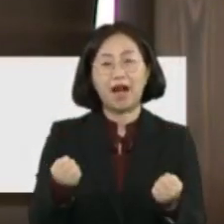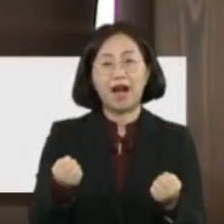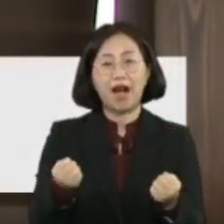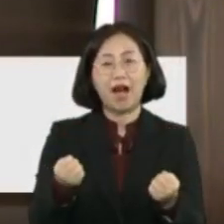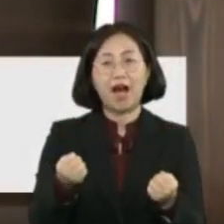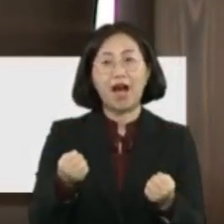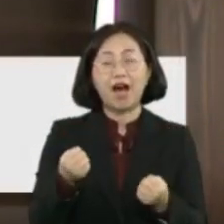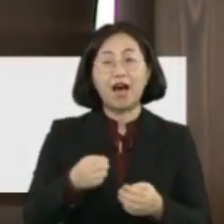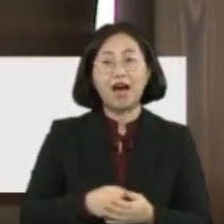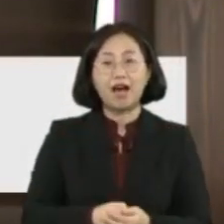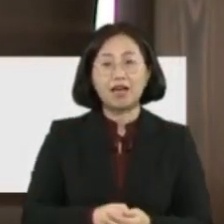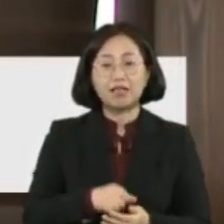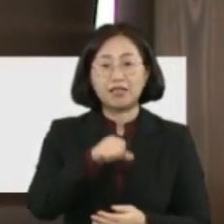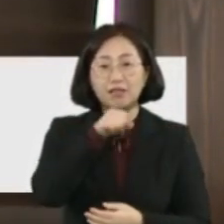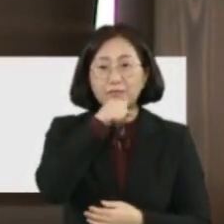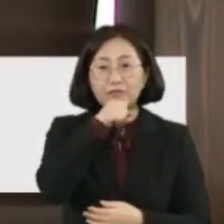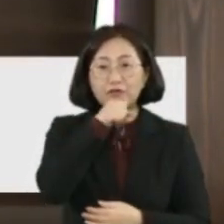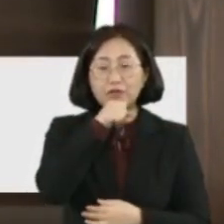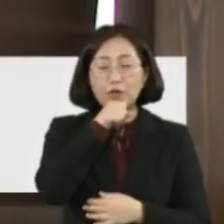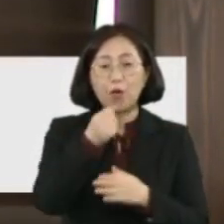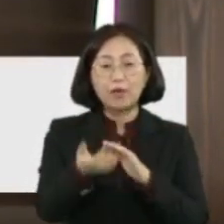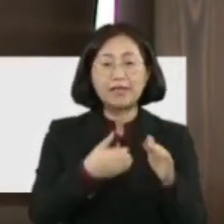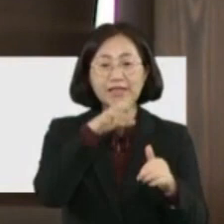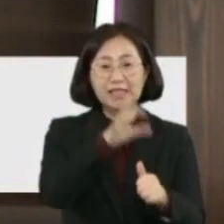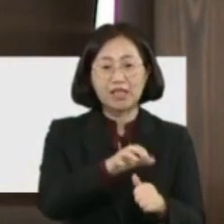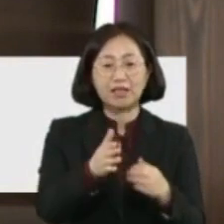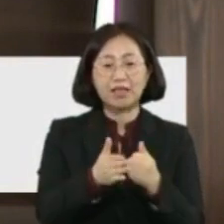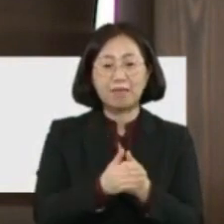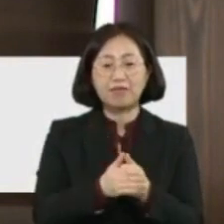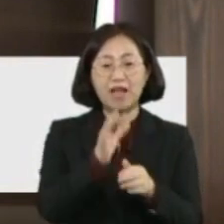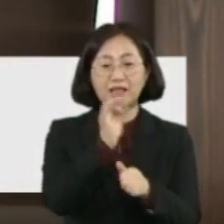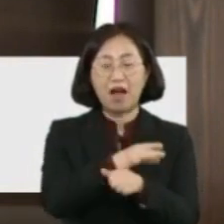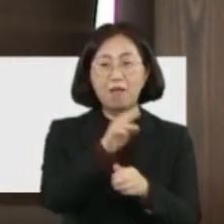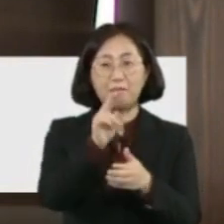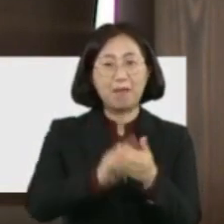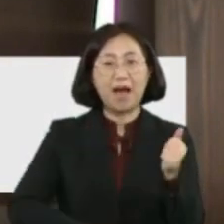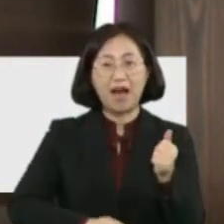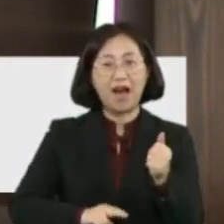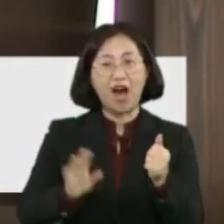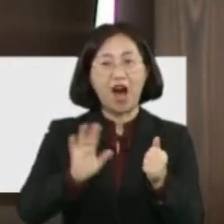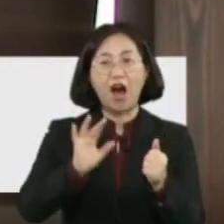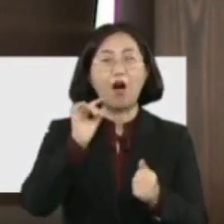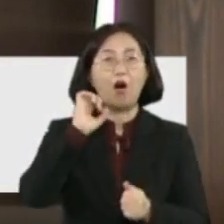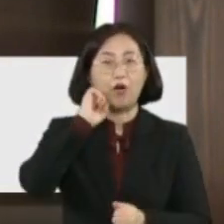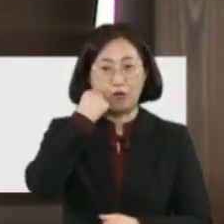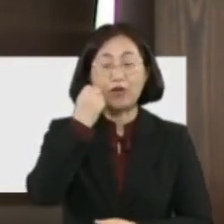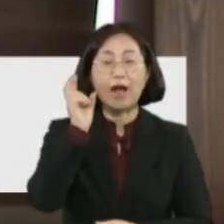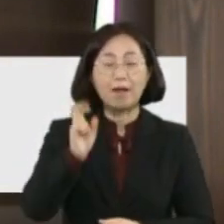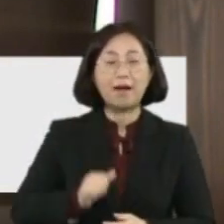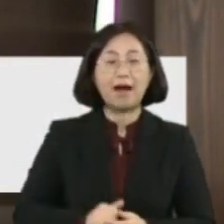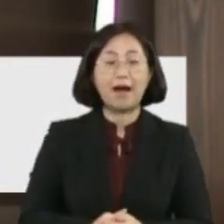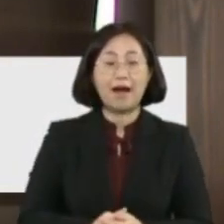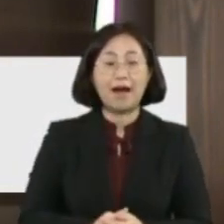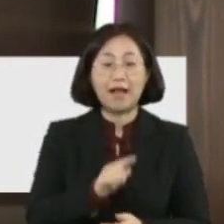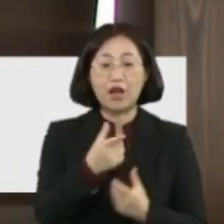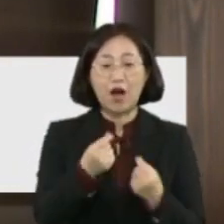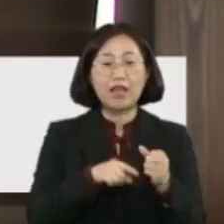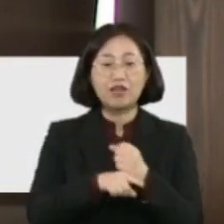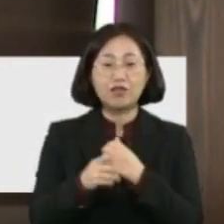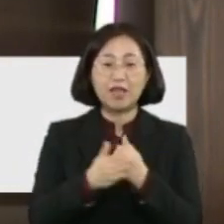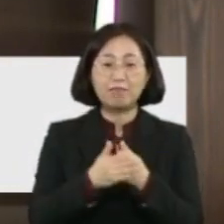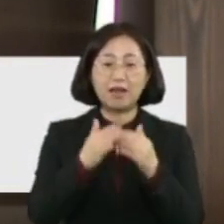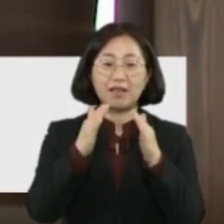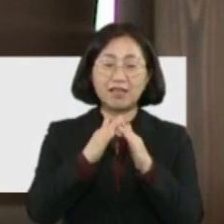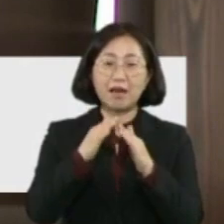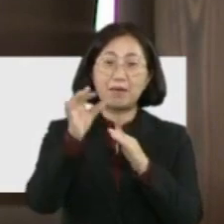조기 시행되면서 이제 매매 시장이나 분양 시장에 어떤 수요들이 이제 진입하기가 좀 어려워질 겁니다. 그래서 이런 원인들로 인해서 가격이